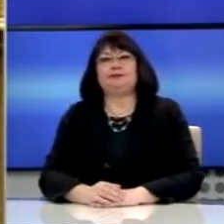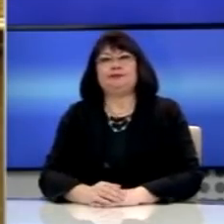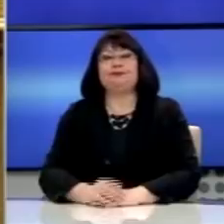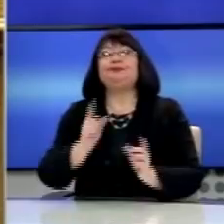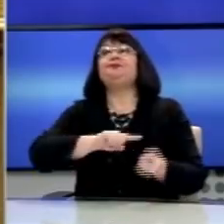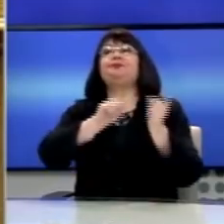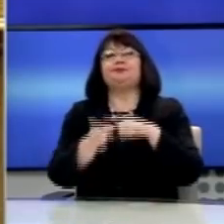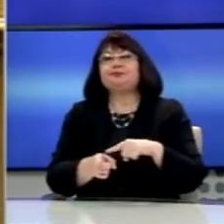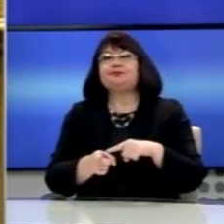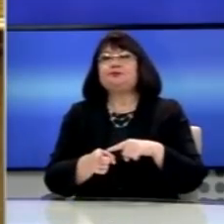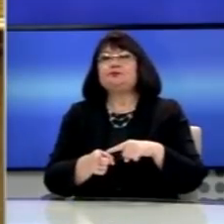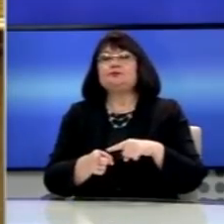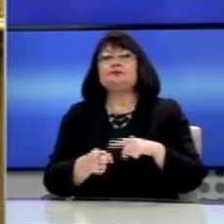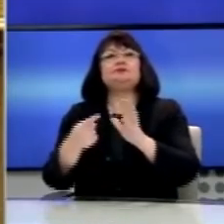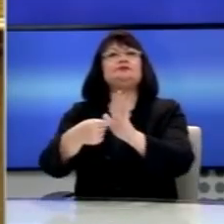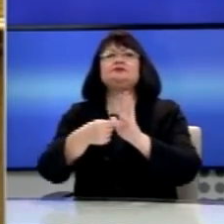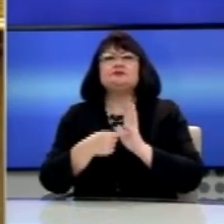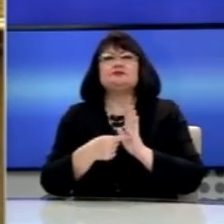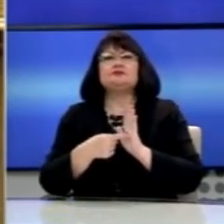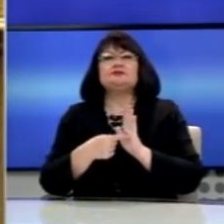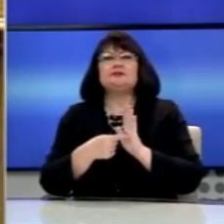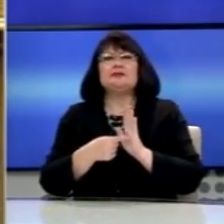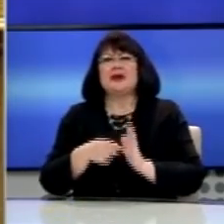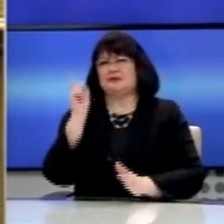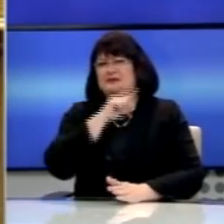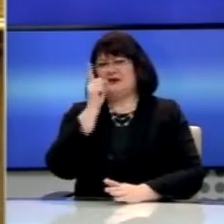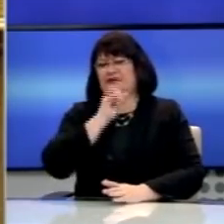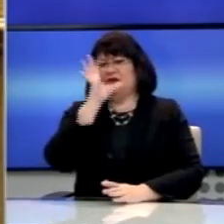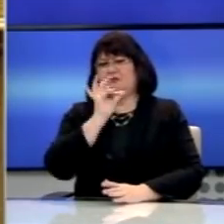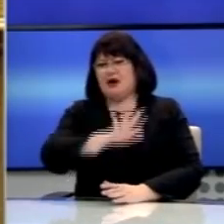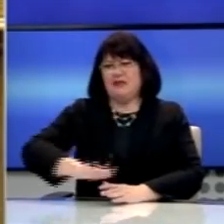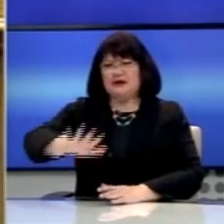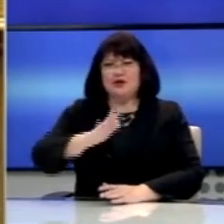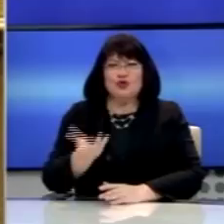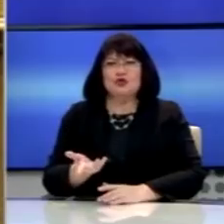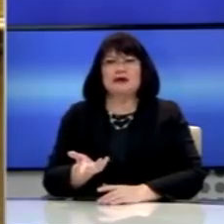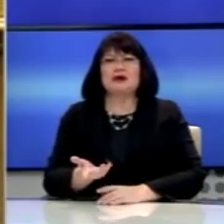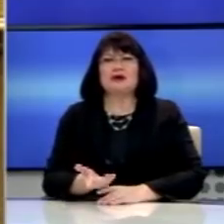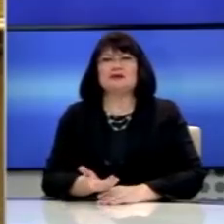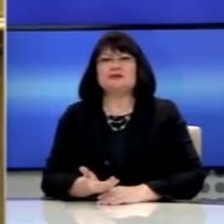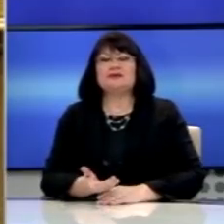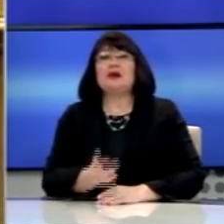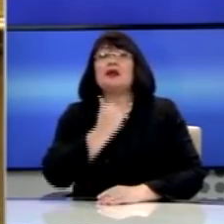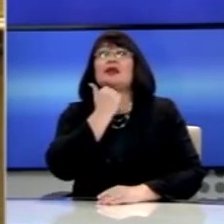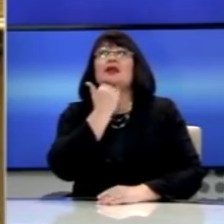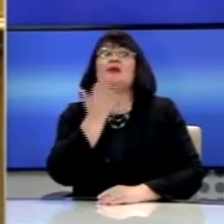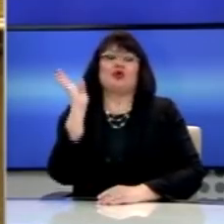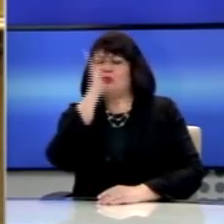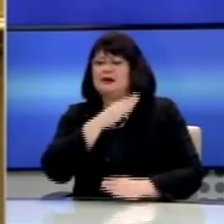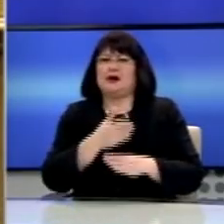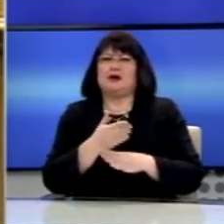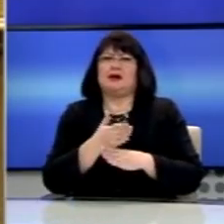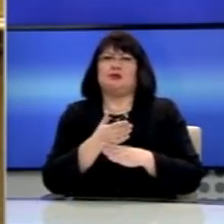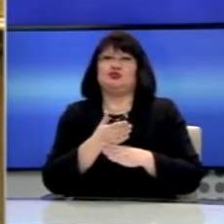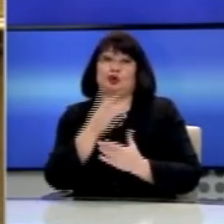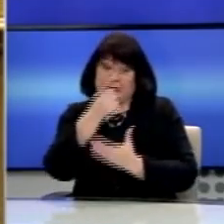Αντίθετα, παρουσιάζεται μια εικονική πραγματικότητα, η οποία όμως δεν μπορεί να κρύψει ούτε